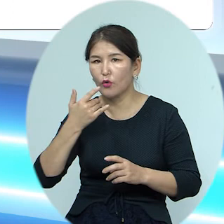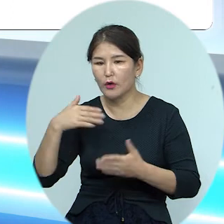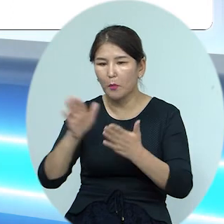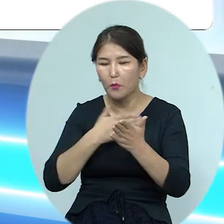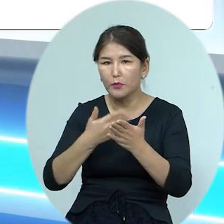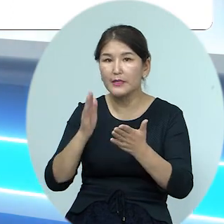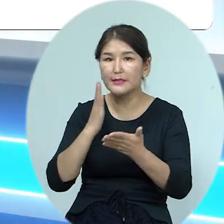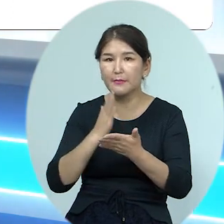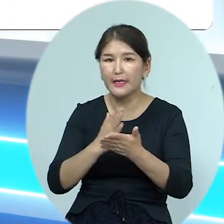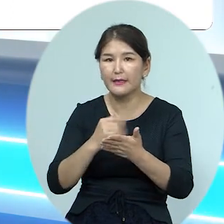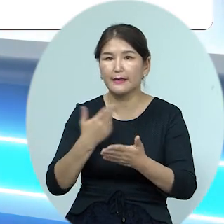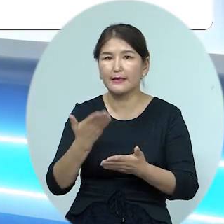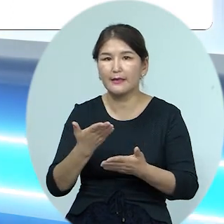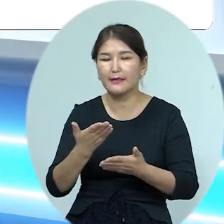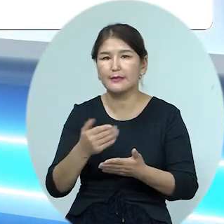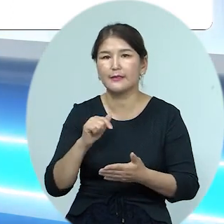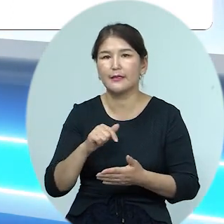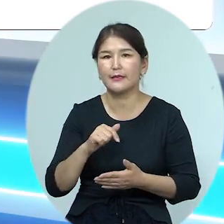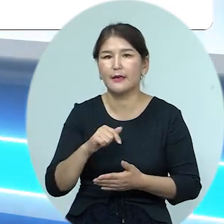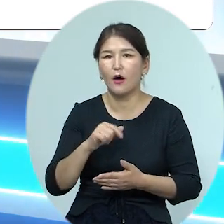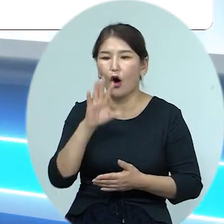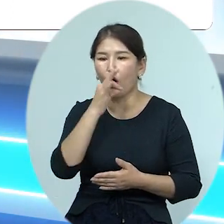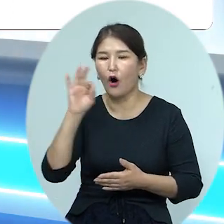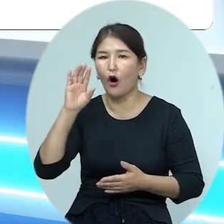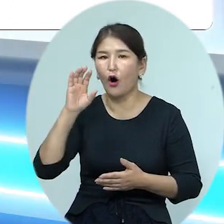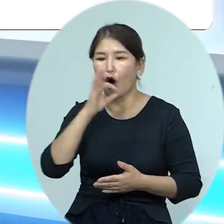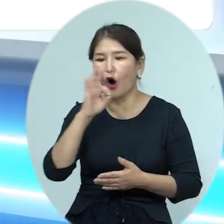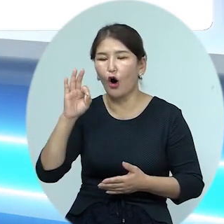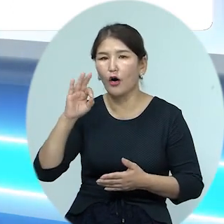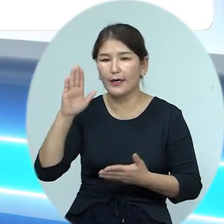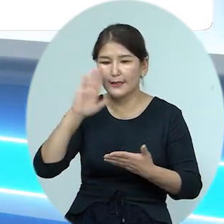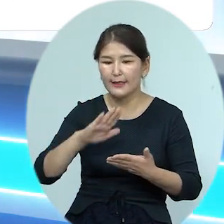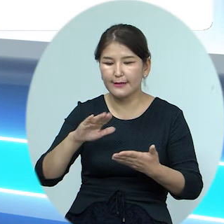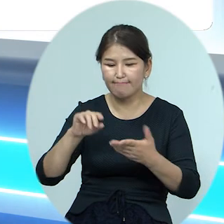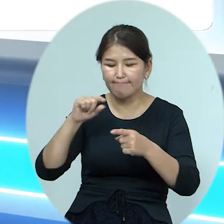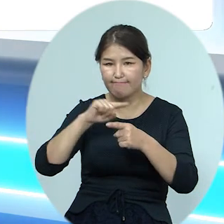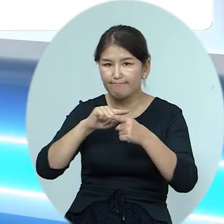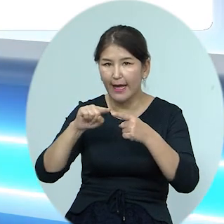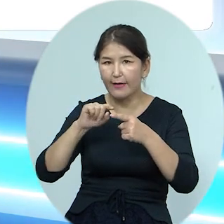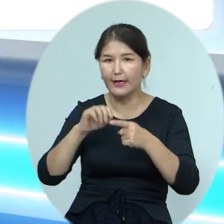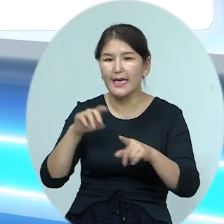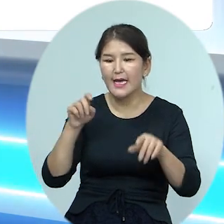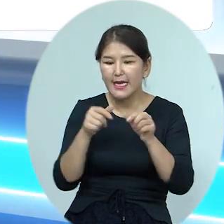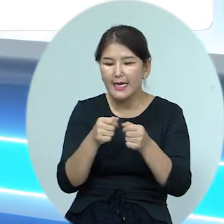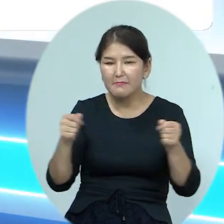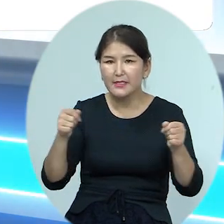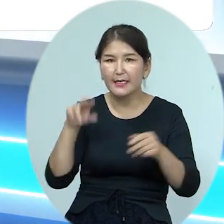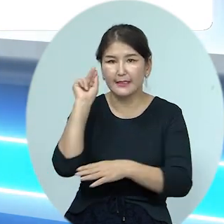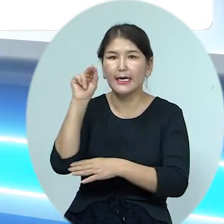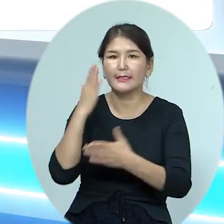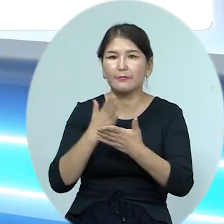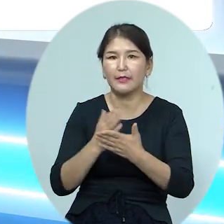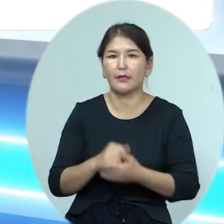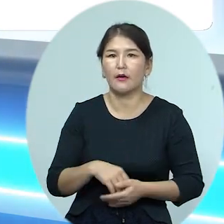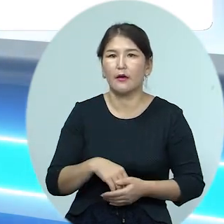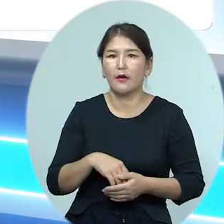Тэр хэсэг нь бол хүүхдийн сойзн дээрх оо тавих хэмжээг зааж өгч байгаа. За, хэрвээ сойзны үс нь 1 жиг